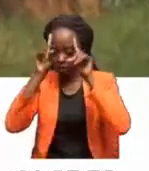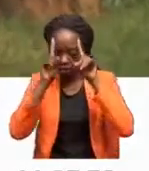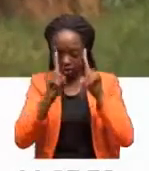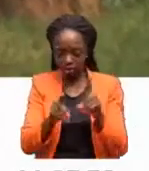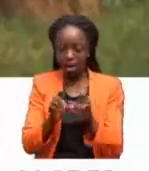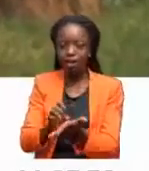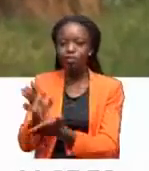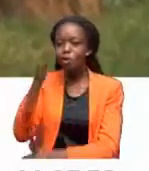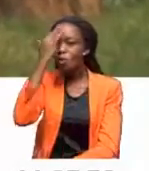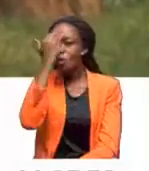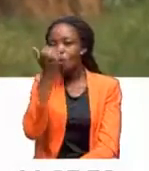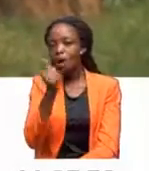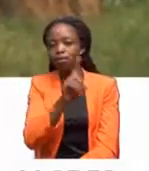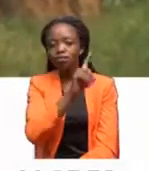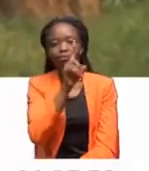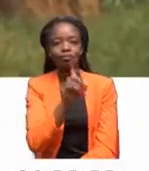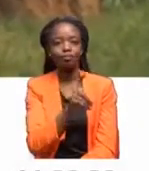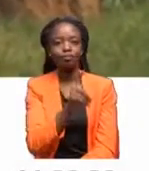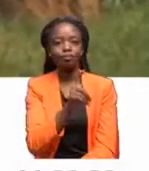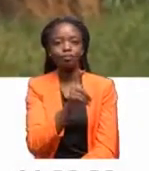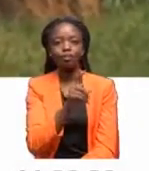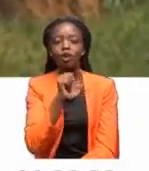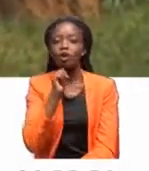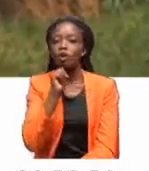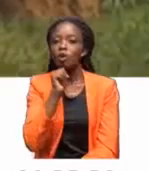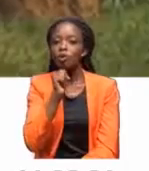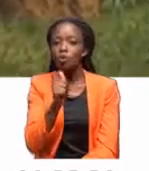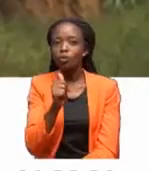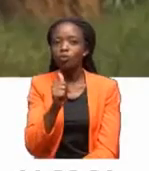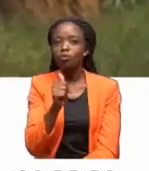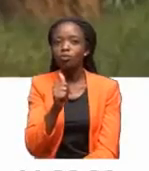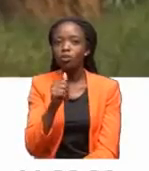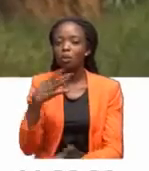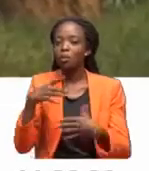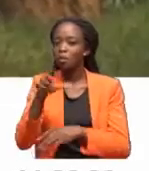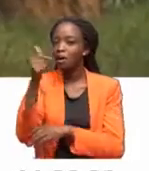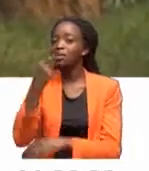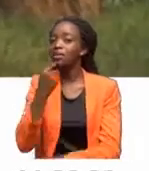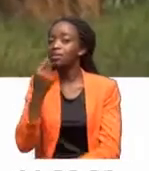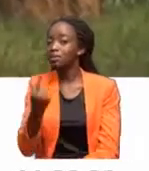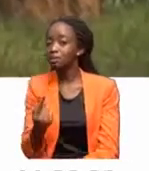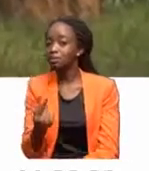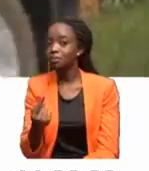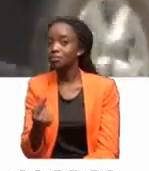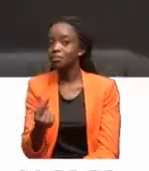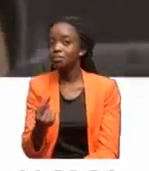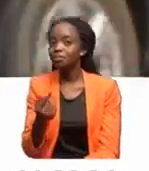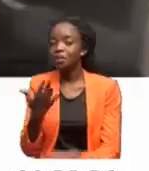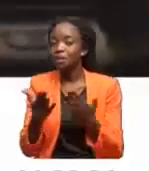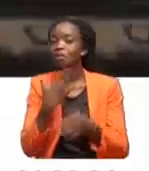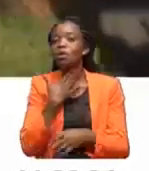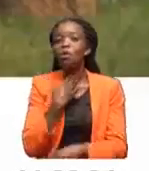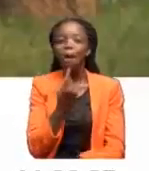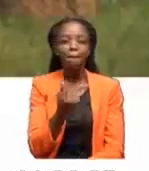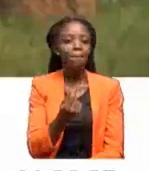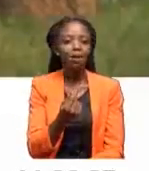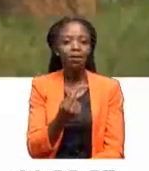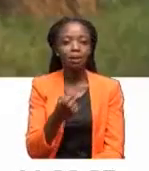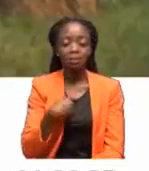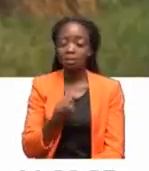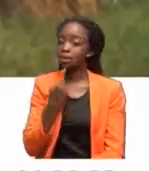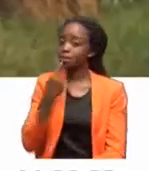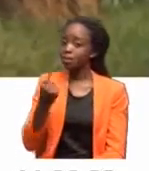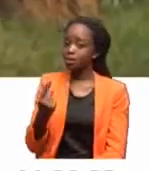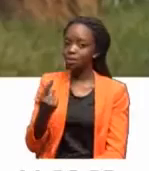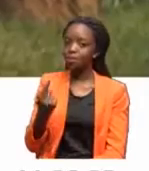impeached? Si ati kwa sababu kama watu wengine wanavyosema ya kwamba ati nataka pesa. Na mimi nasema